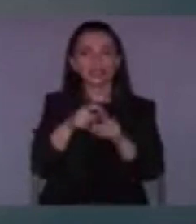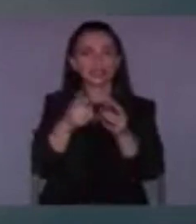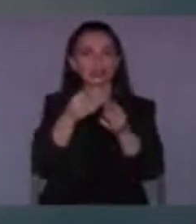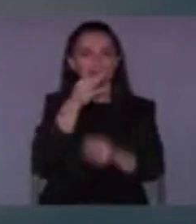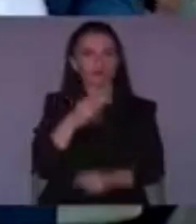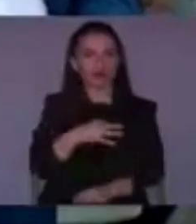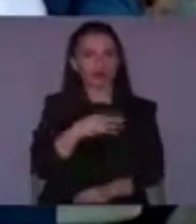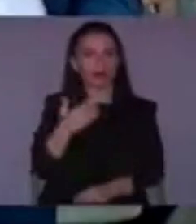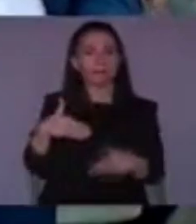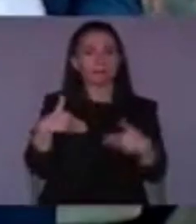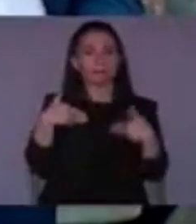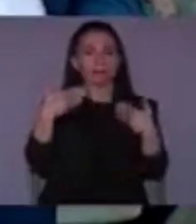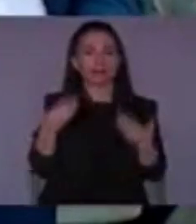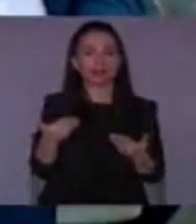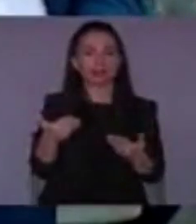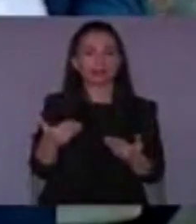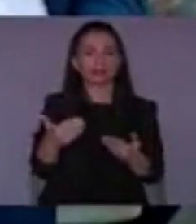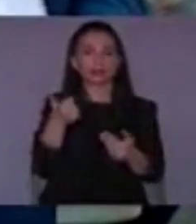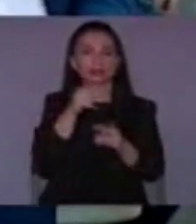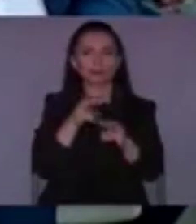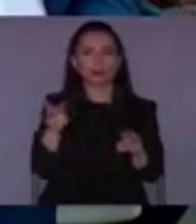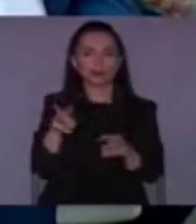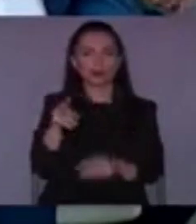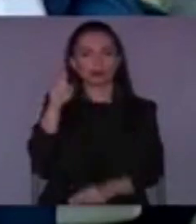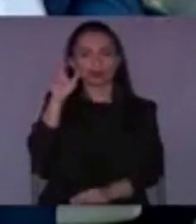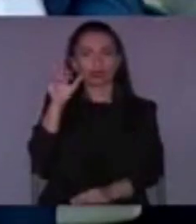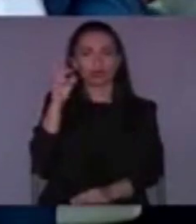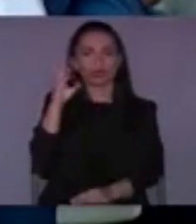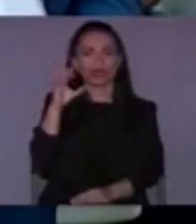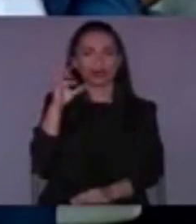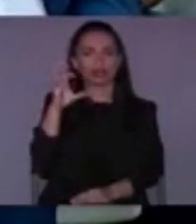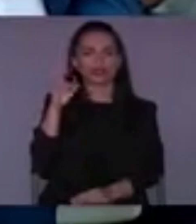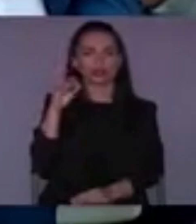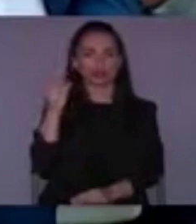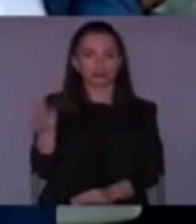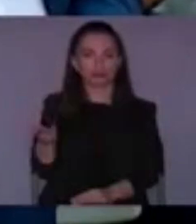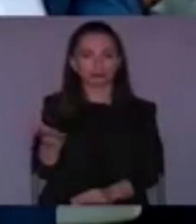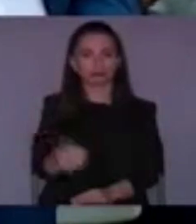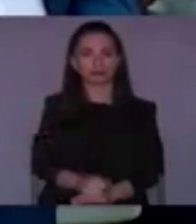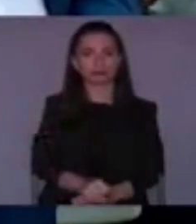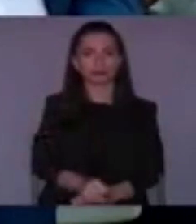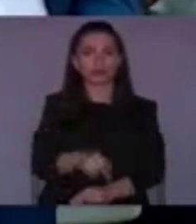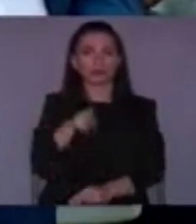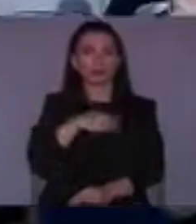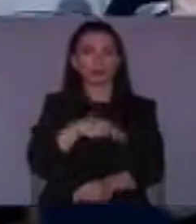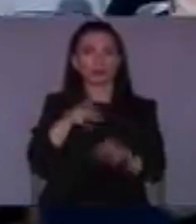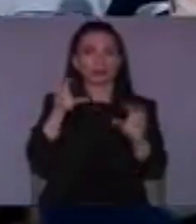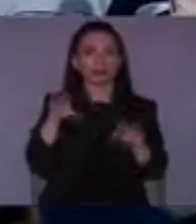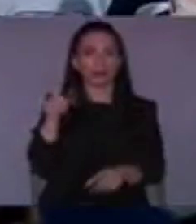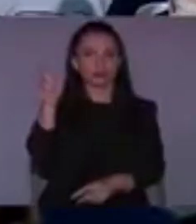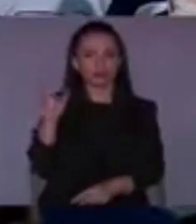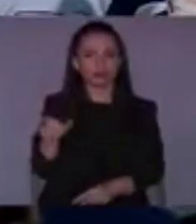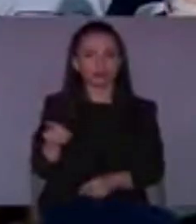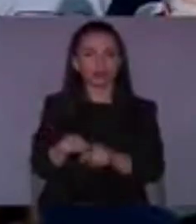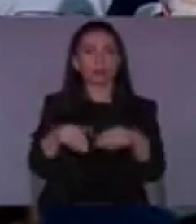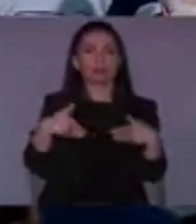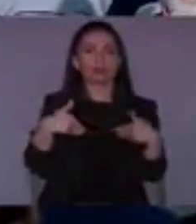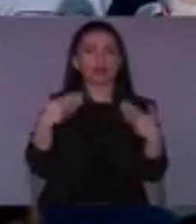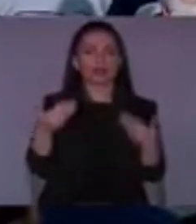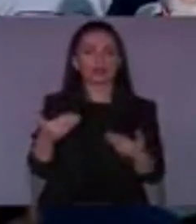სიტყვებისთვის. მივესალმები პრემიერ-მინისტრ ბატონ ირაკლი ღარიბაშვილს, პარლამენტის თავმჯდომარეს.